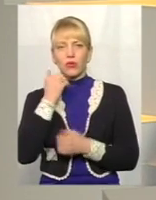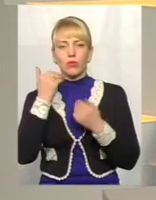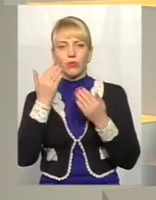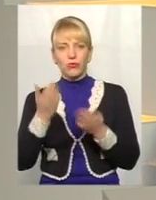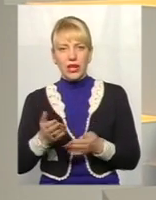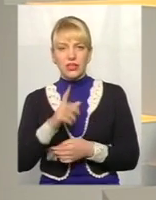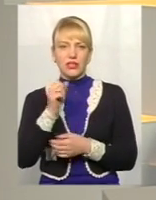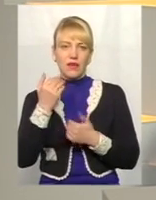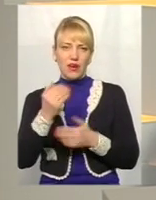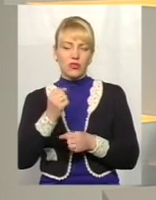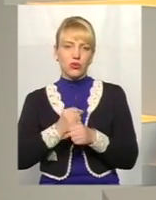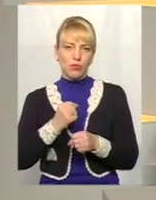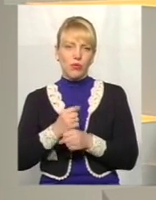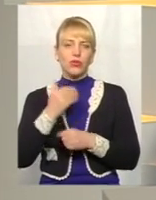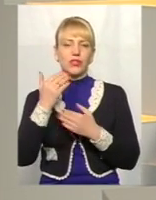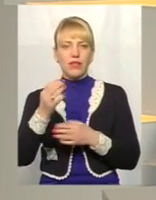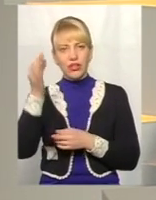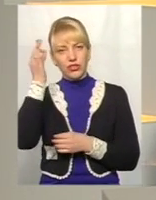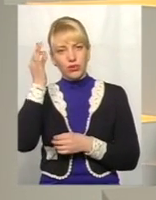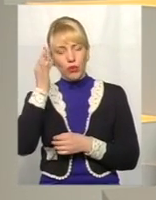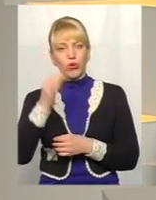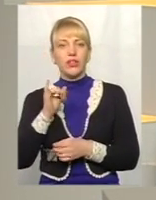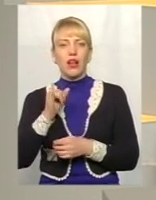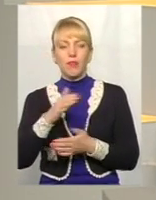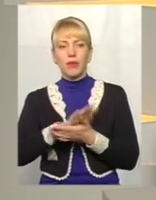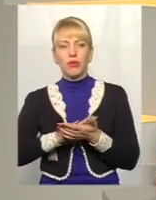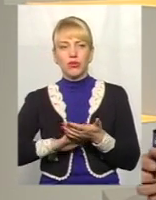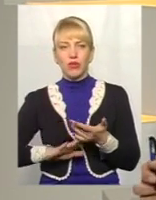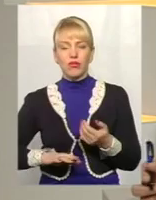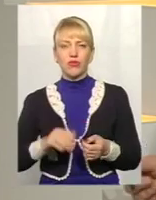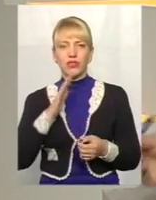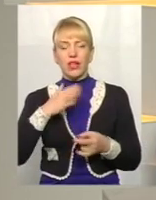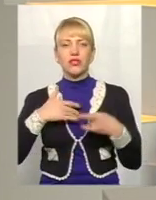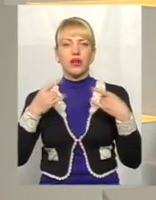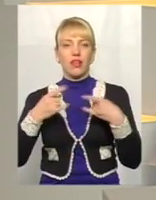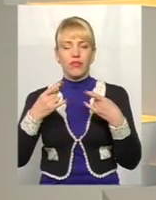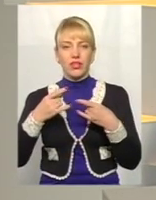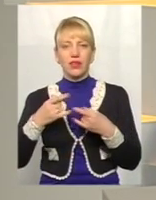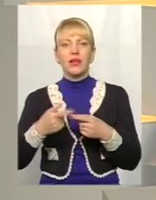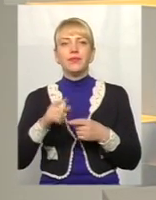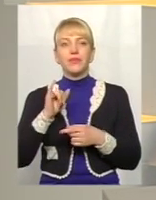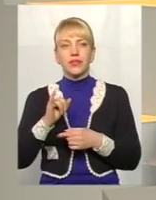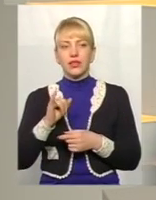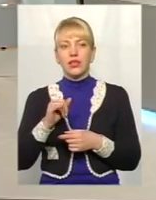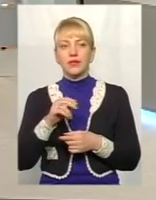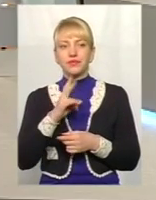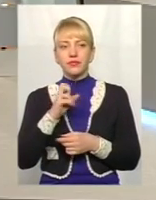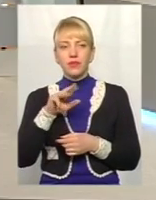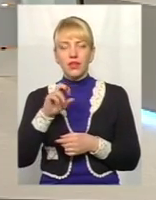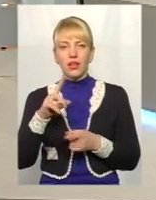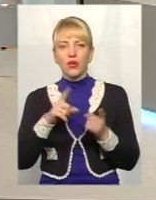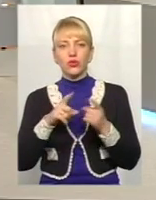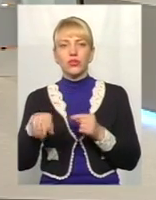вам за вашу роботу і за ваші спогади. Так. А ми продовжуємо наш ефір. І пані Наталя готується нам розказати